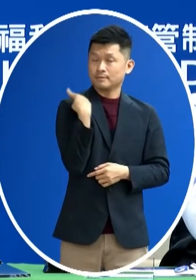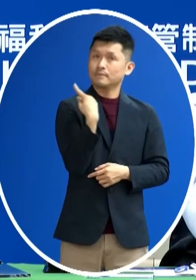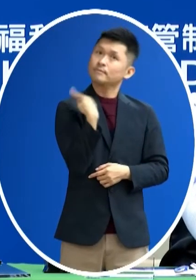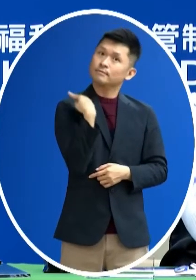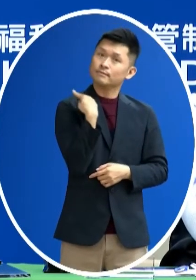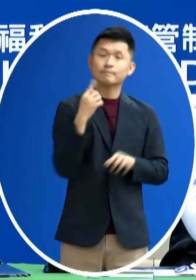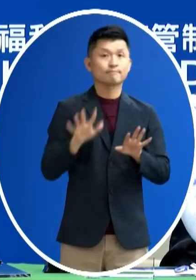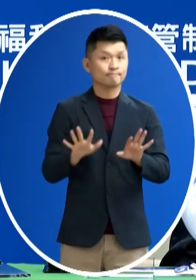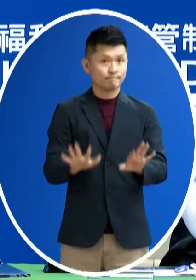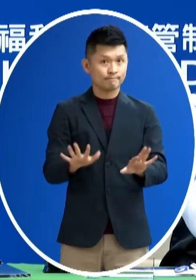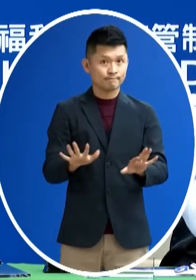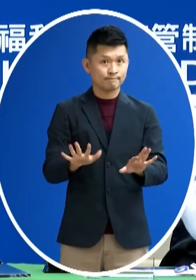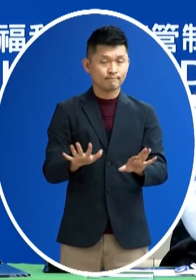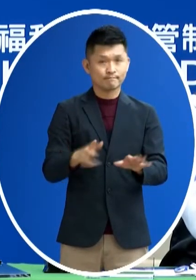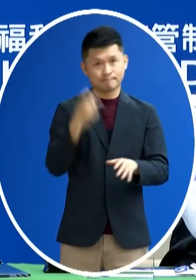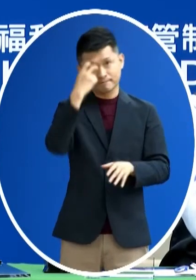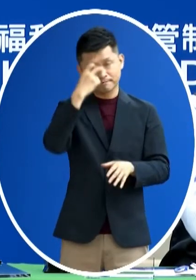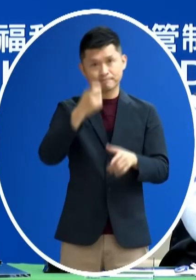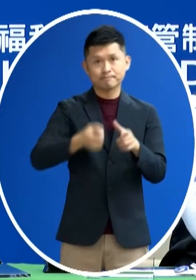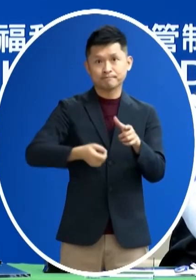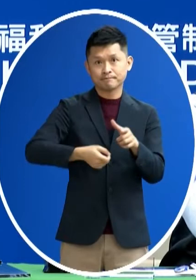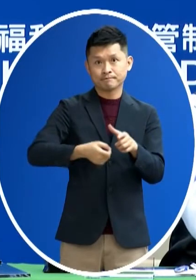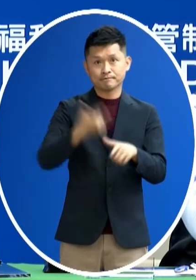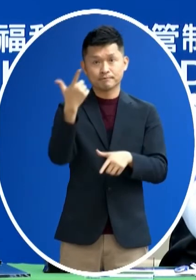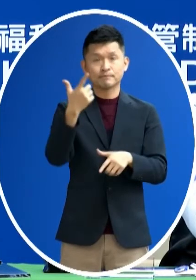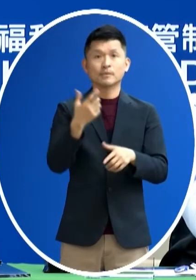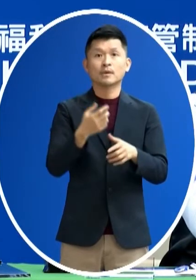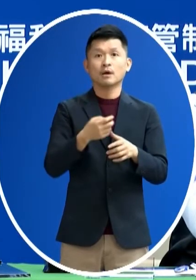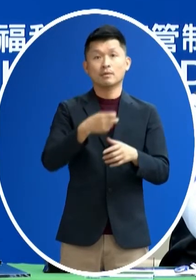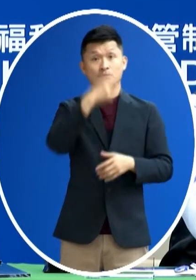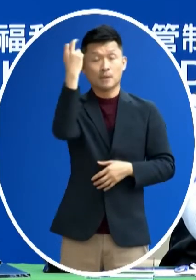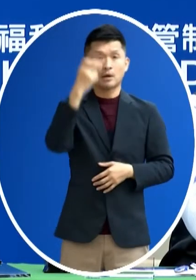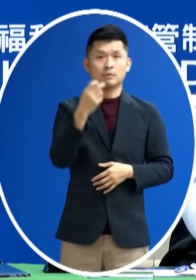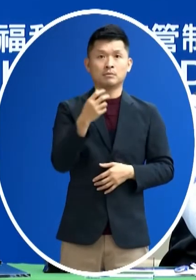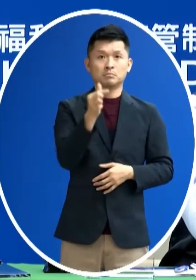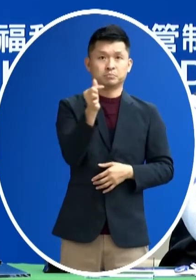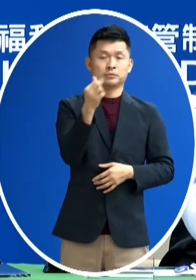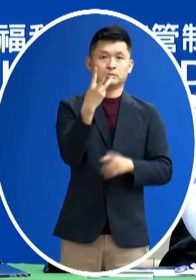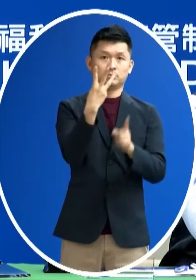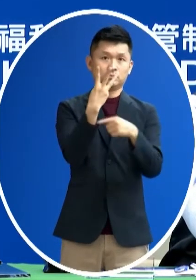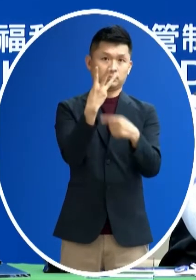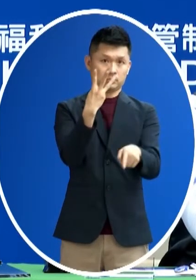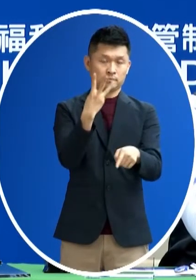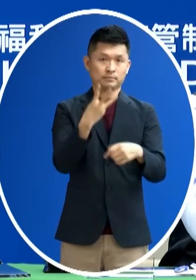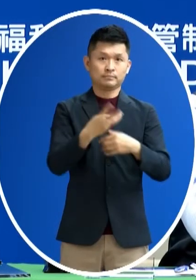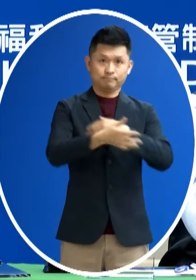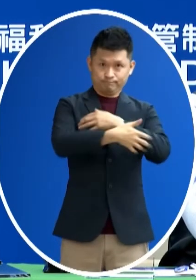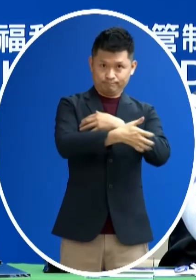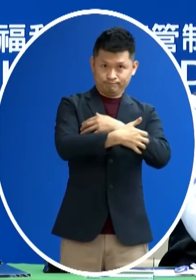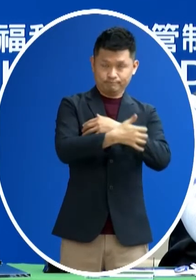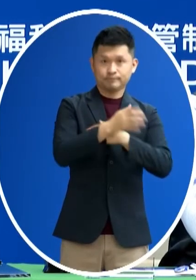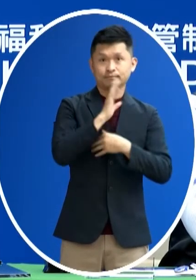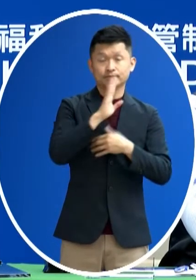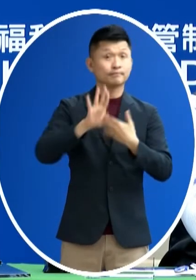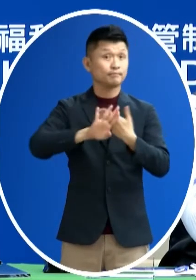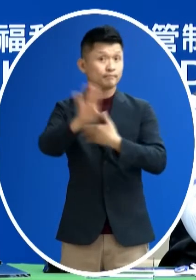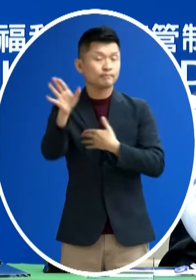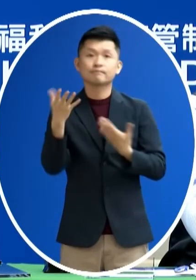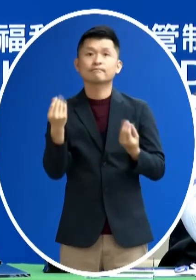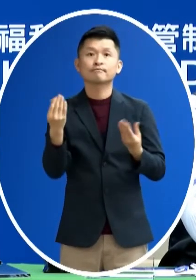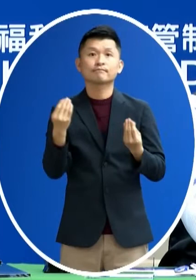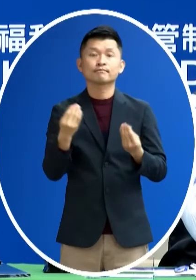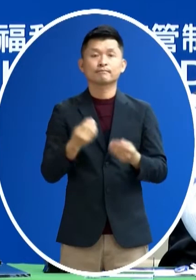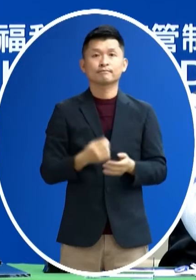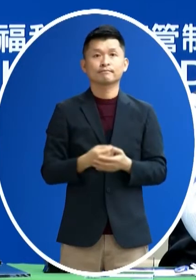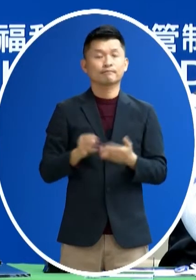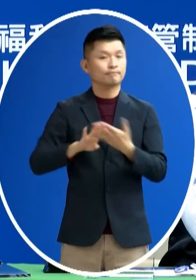天跟今天所公告，就是采出三位都是他相关的工作人员，没有其他的职类再来做